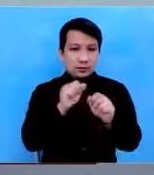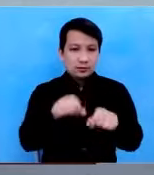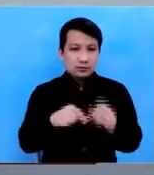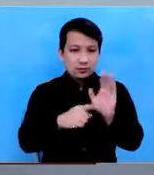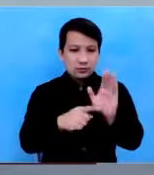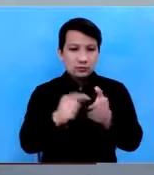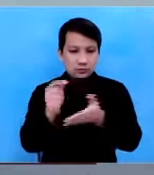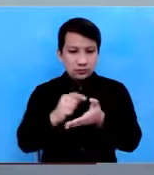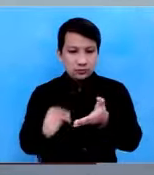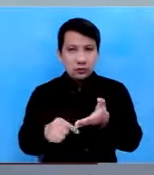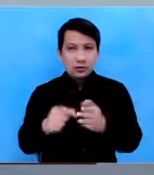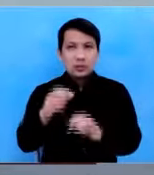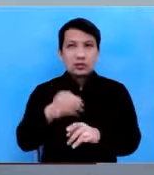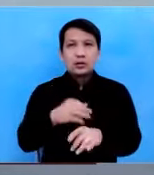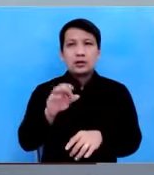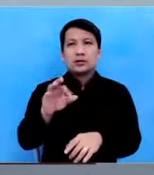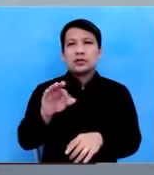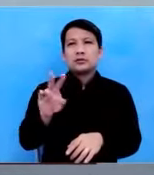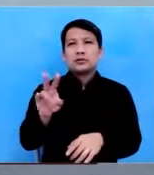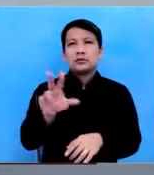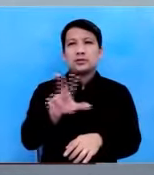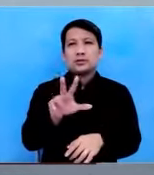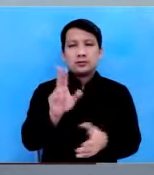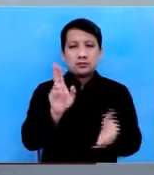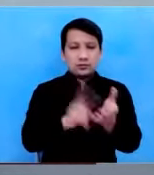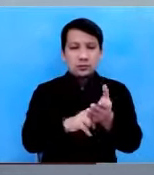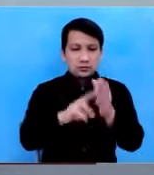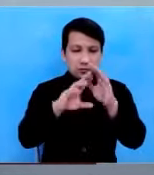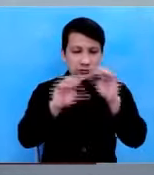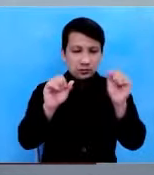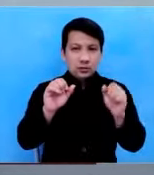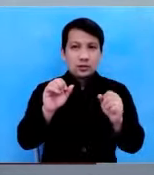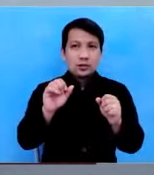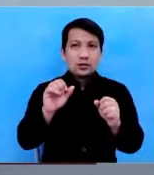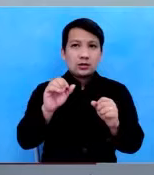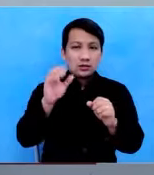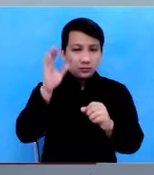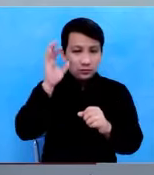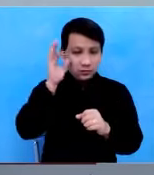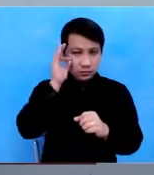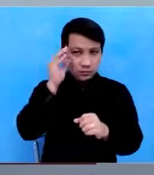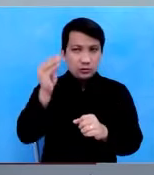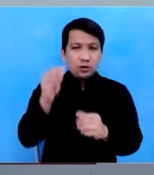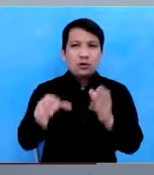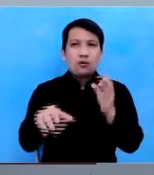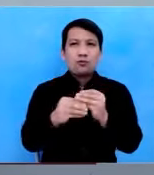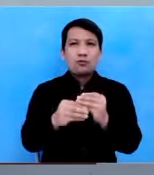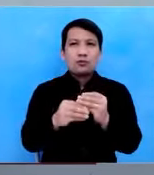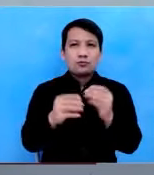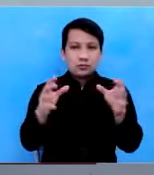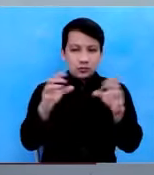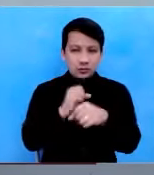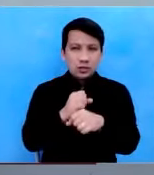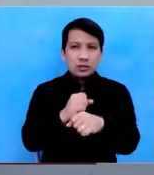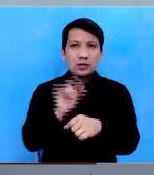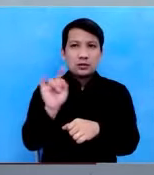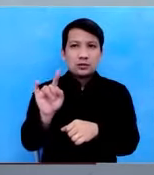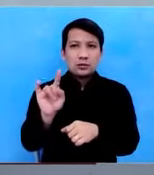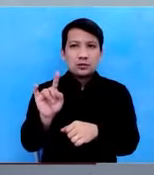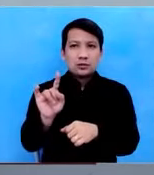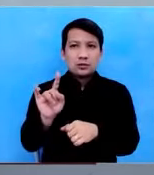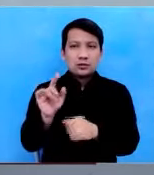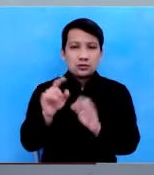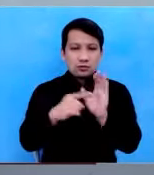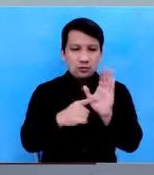Taong 1973, pinirma naman ni Marcos ang Presidential Decree 191 na nagbubuo ng Media Advisory Council,